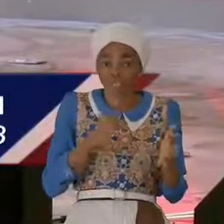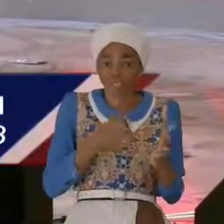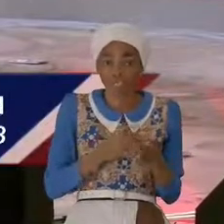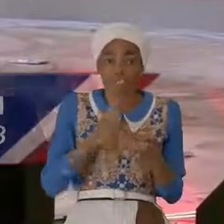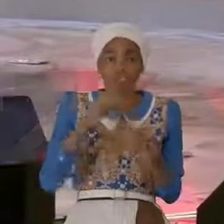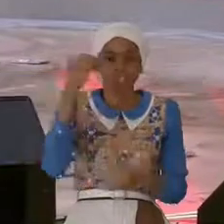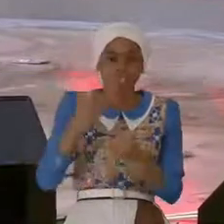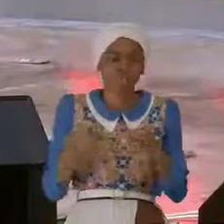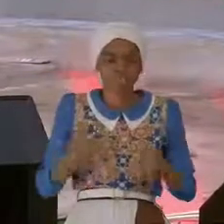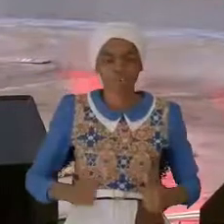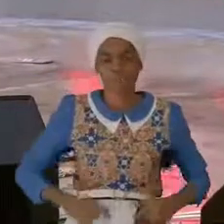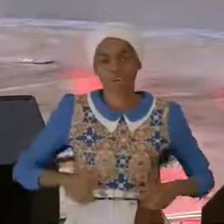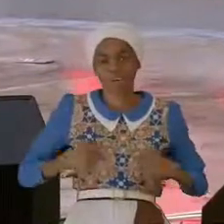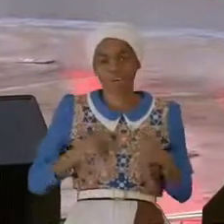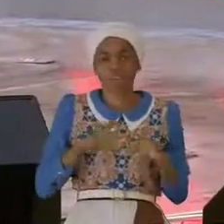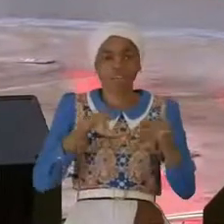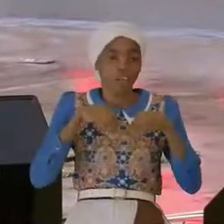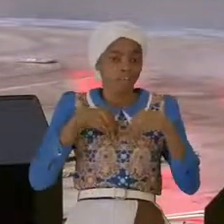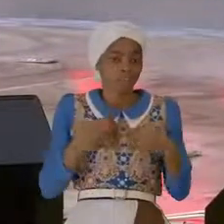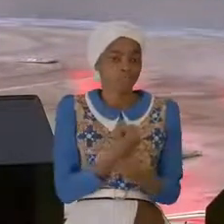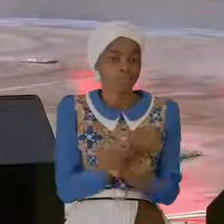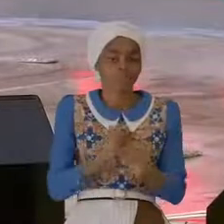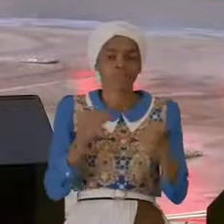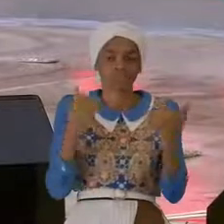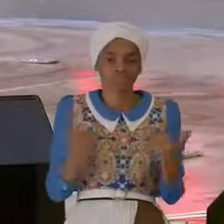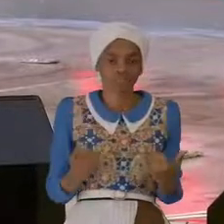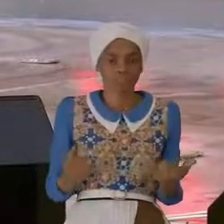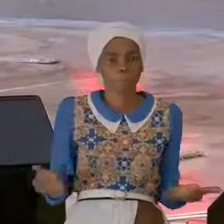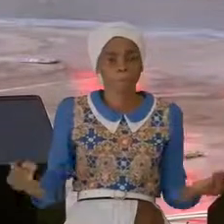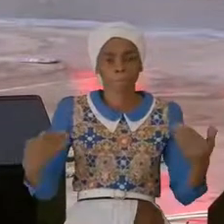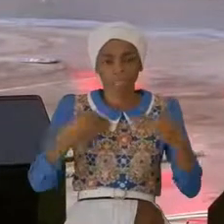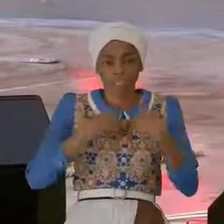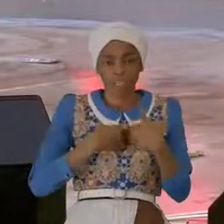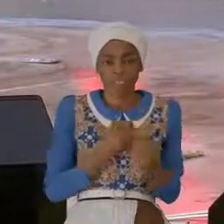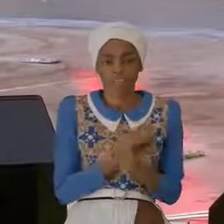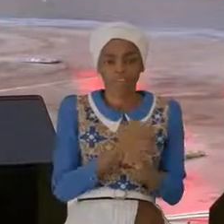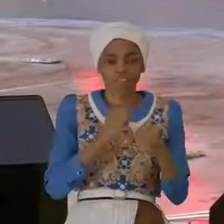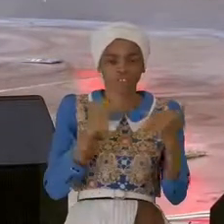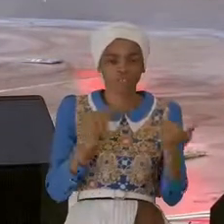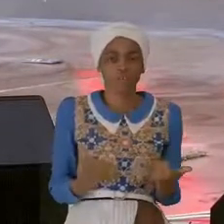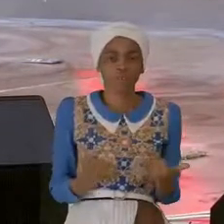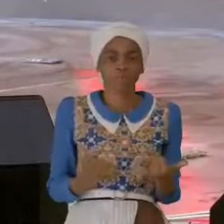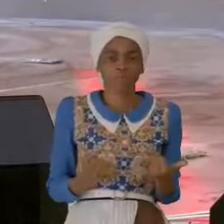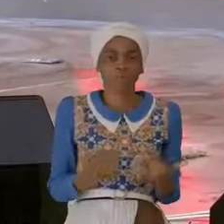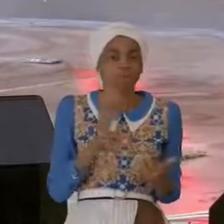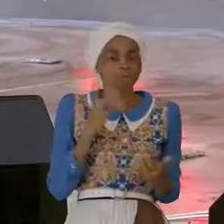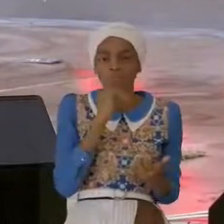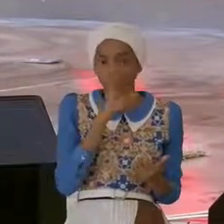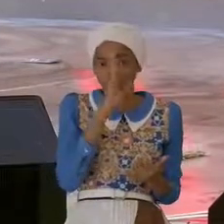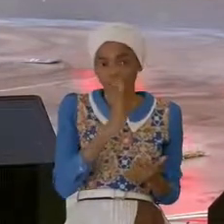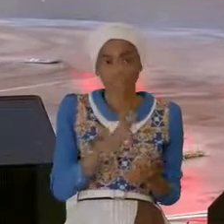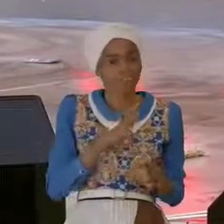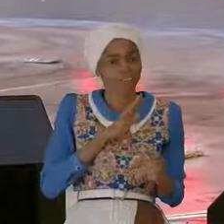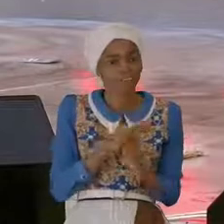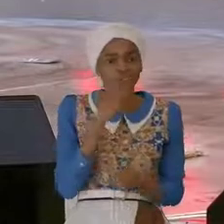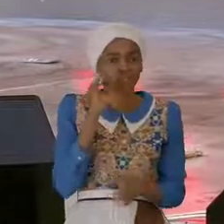Vous vous engagez dans une course. Et on ne s'arrête pas jusqu'à la fin de la vie. Vous avez le salut maintenant. Vous possédez le salut maintenant. Cela ne